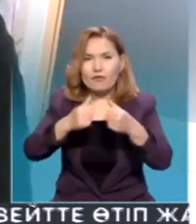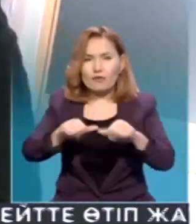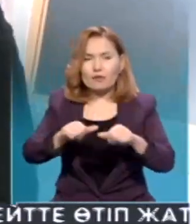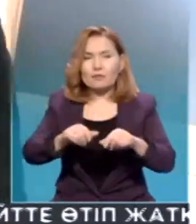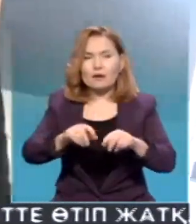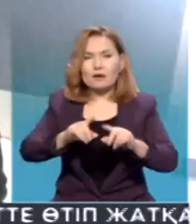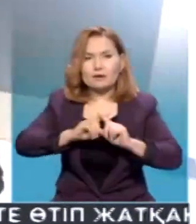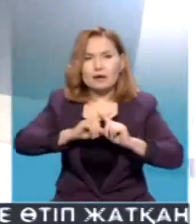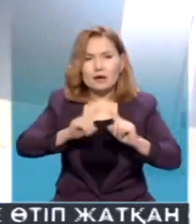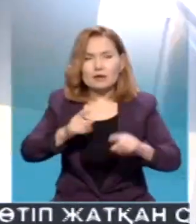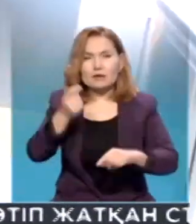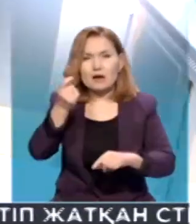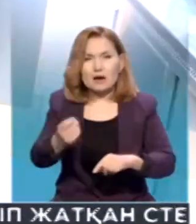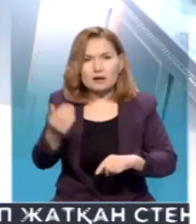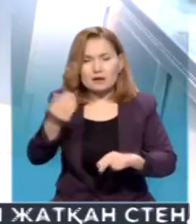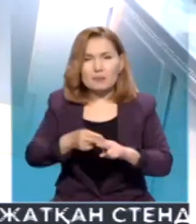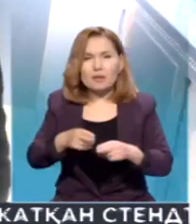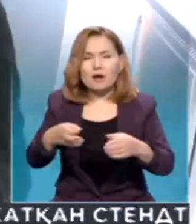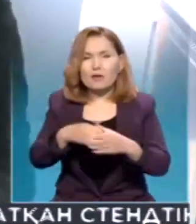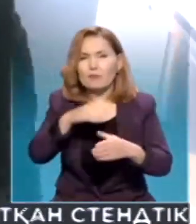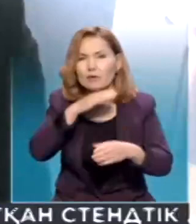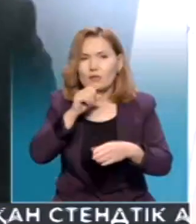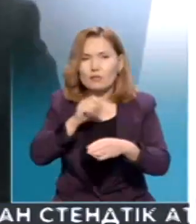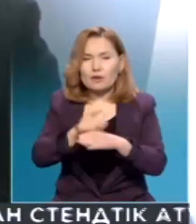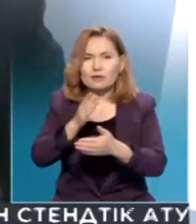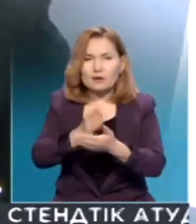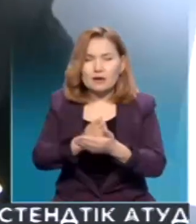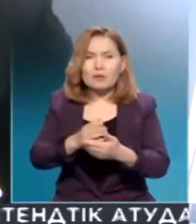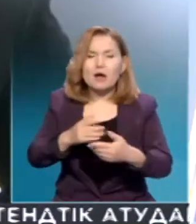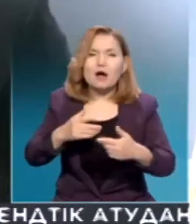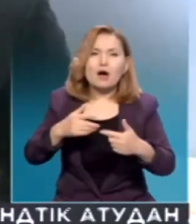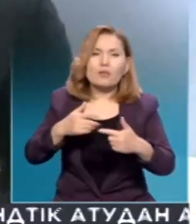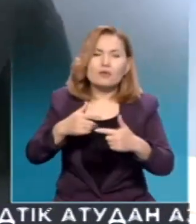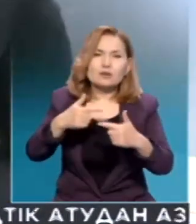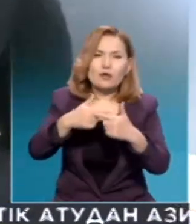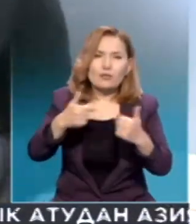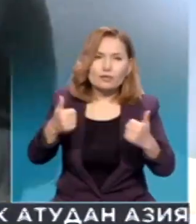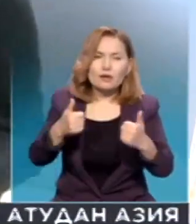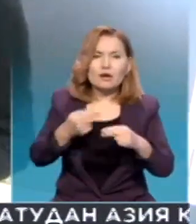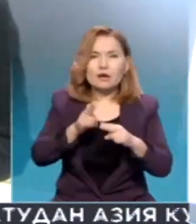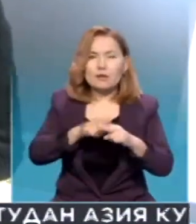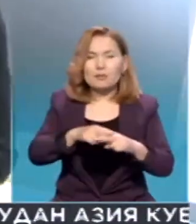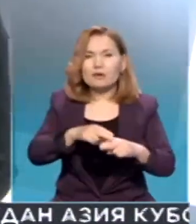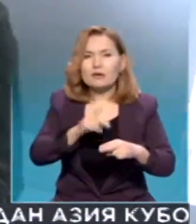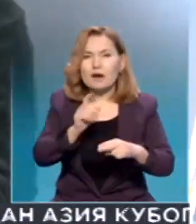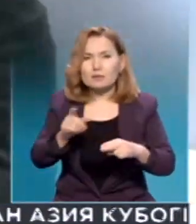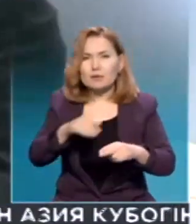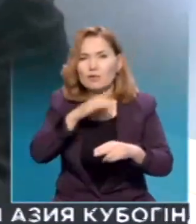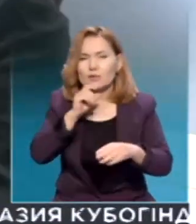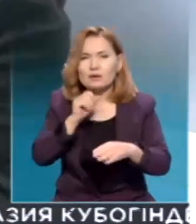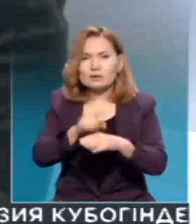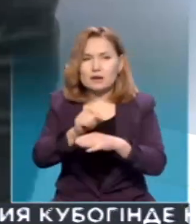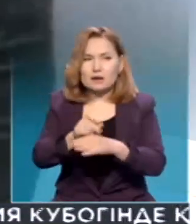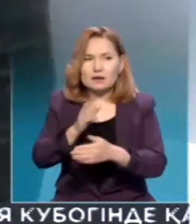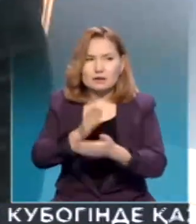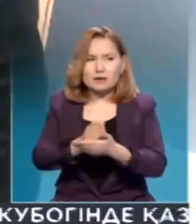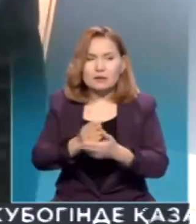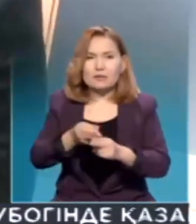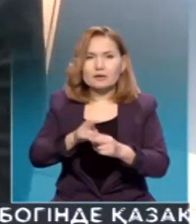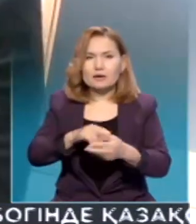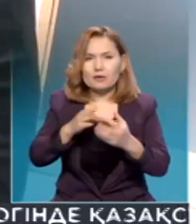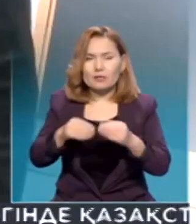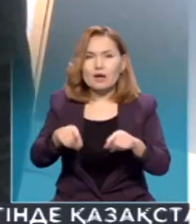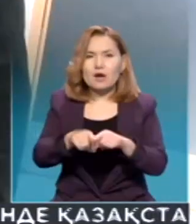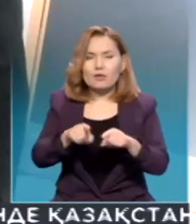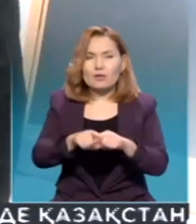арзан. Сондықтан компанияның өніміне қазір қонақ үйлер, жеке азаматтар тарапынан сұраныс көп. Мысалға, мына бір кәсіпкер